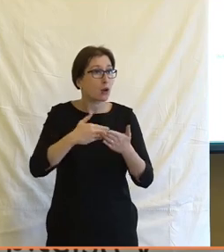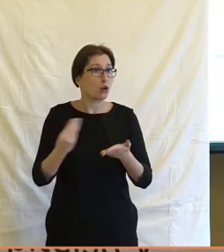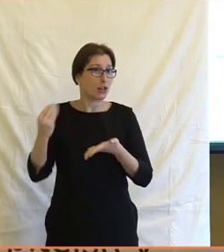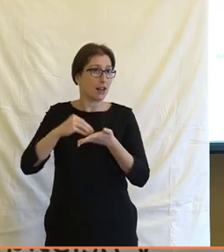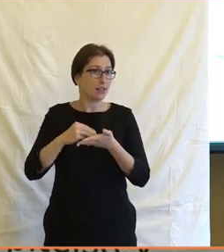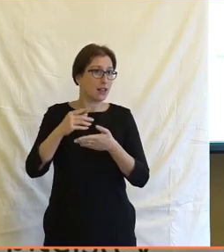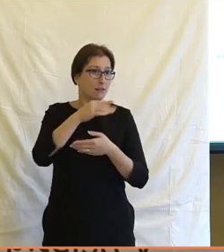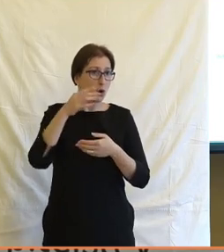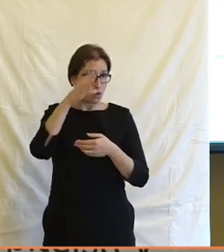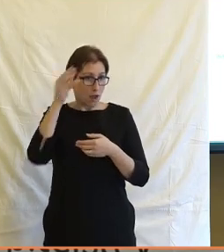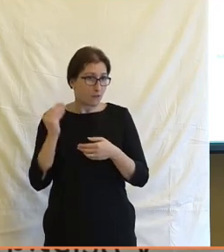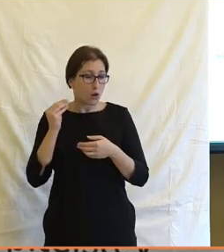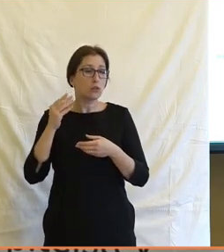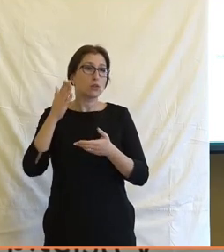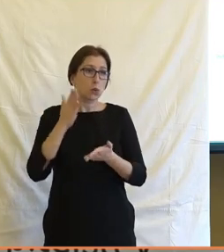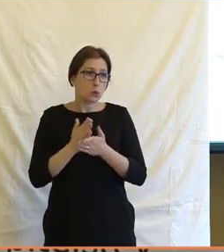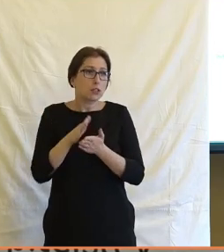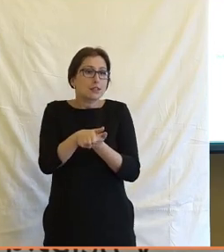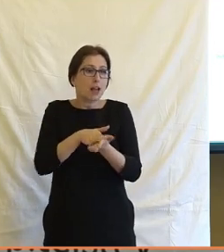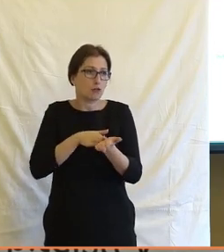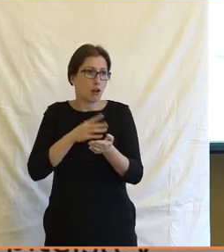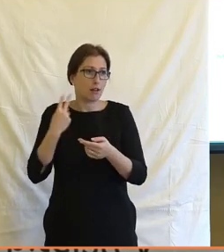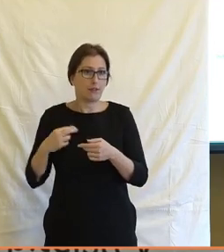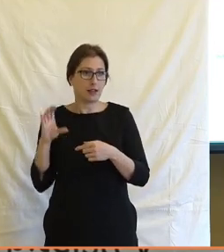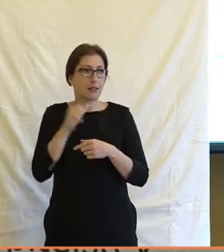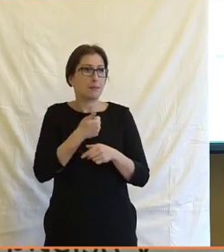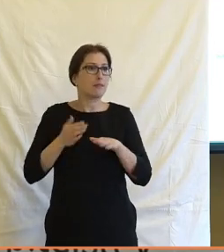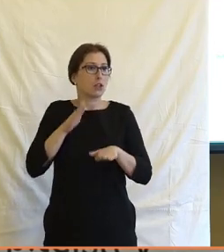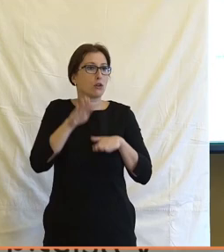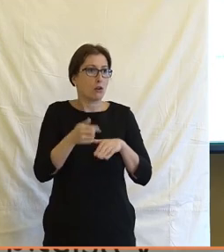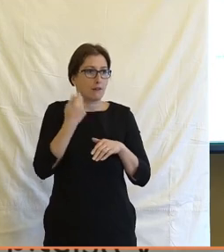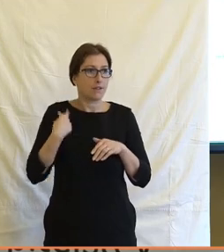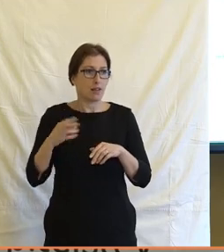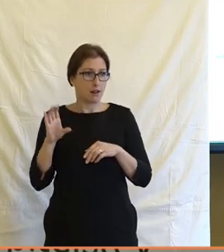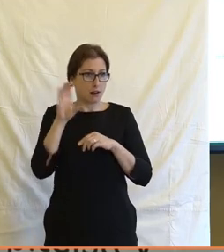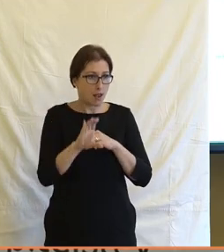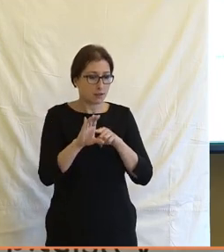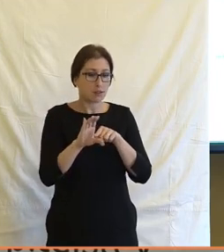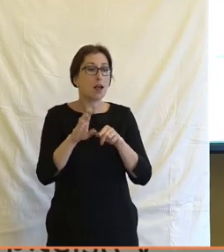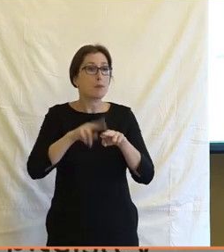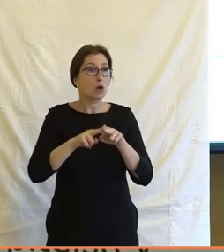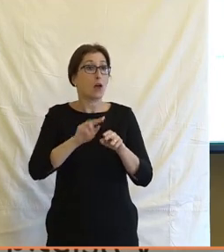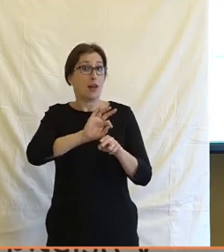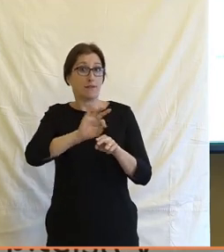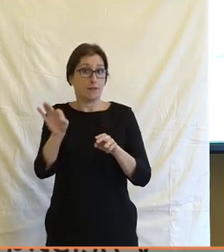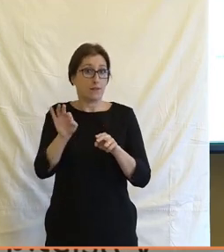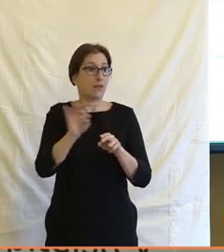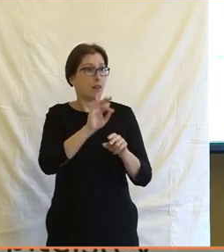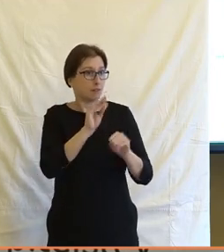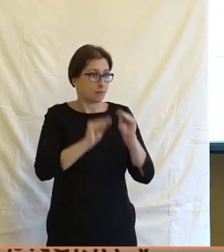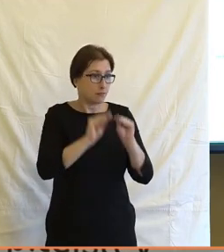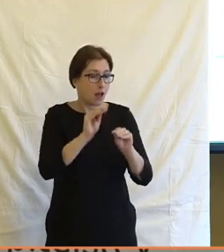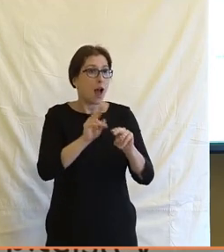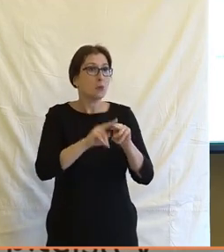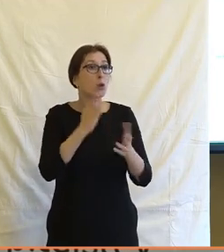obecně nadace Vodafone, jsou opravdu třeba v začátku, nebo to je takže to bude, řeknu, trvale udržitelné i po finanční stránce, až to třeba